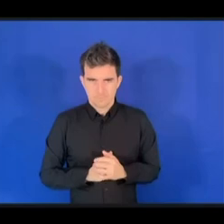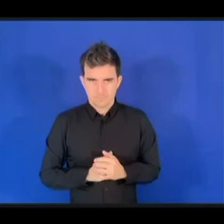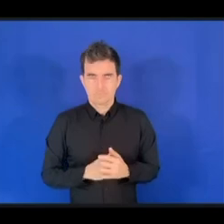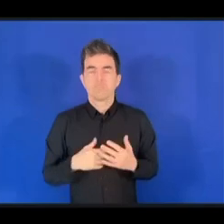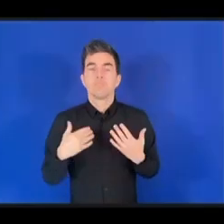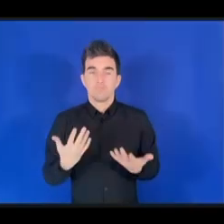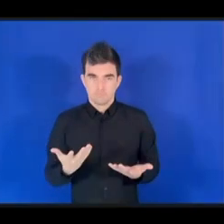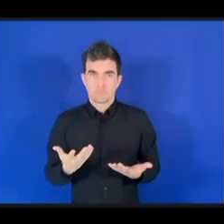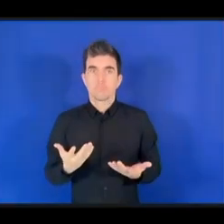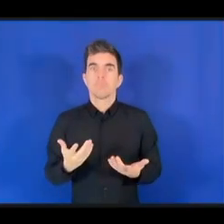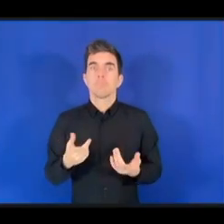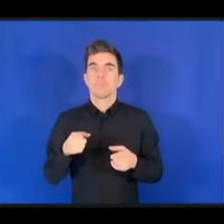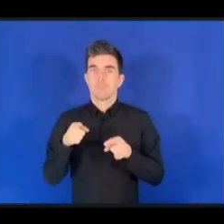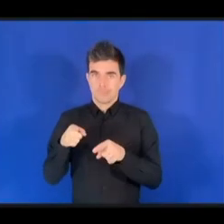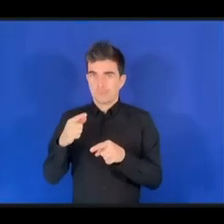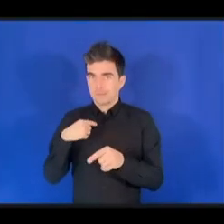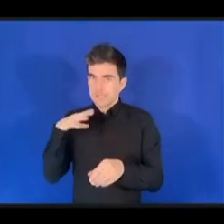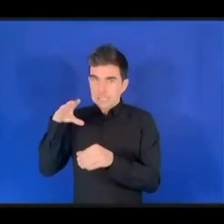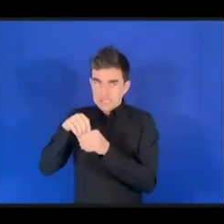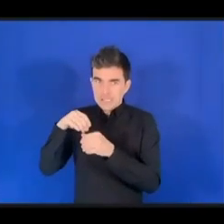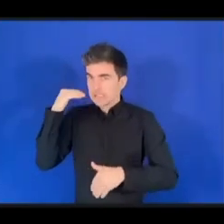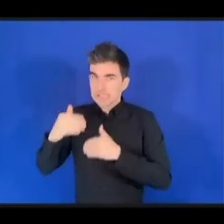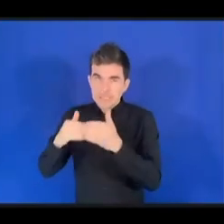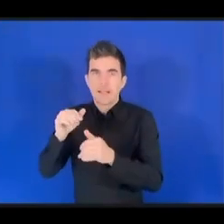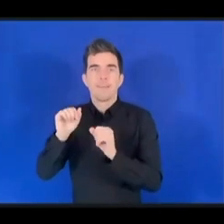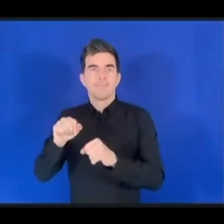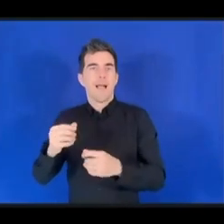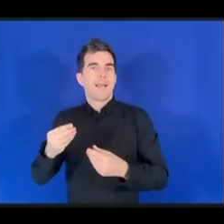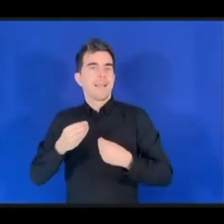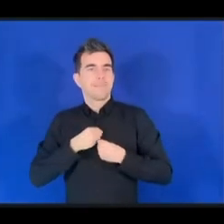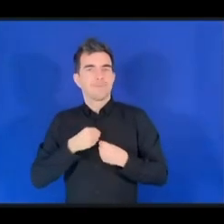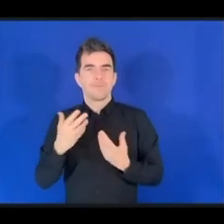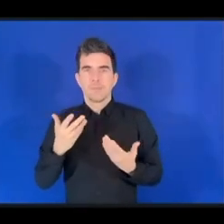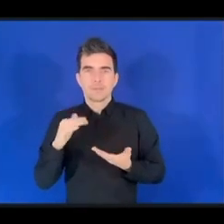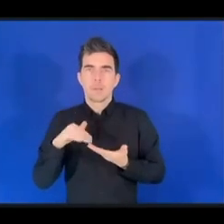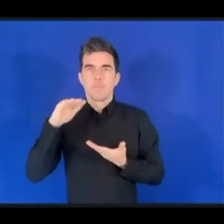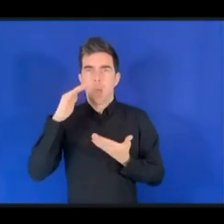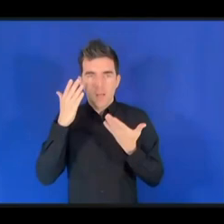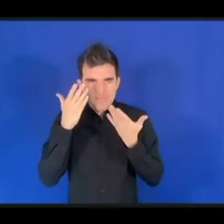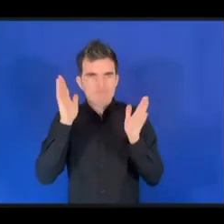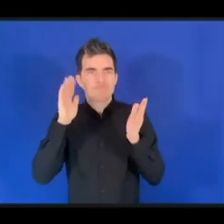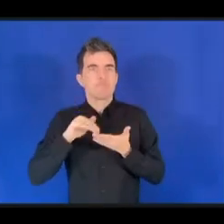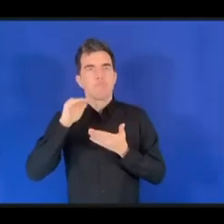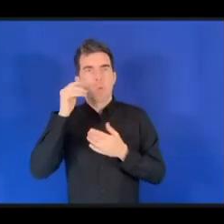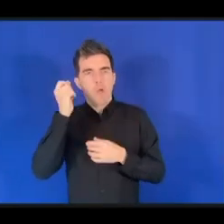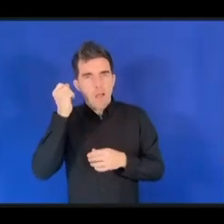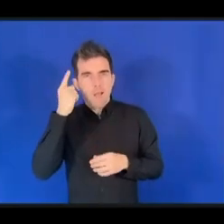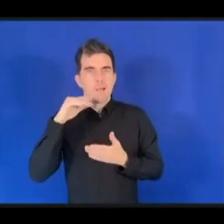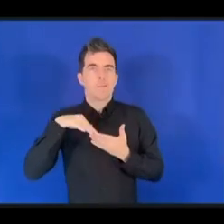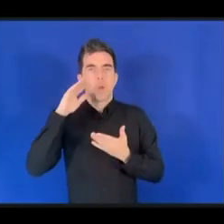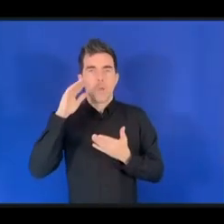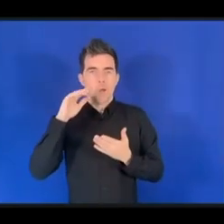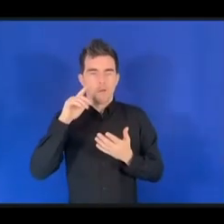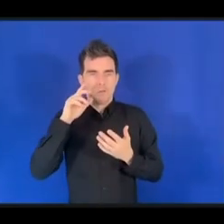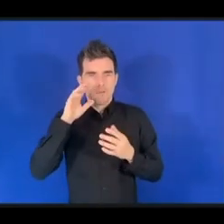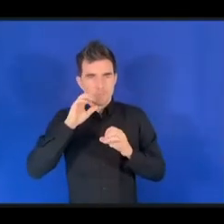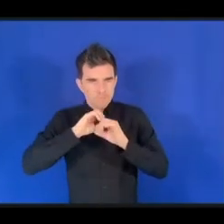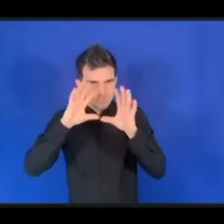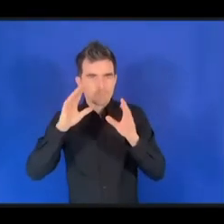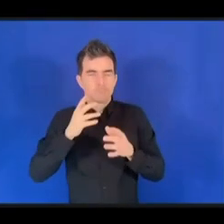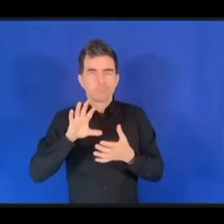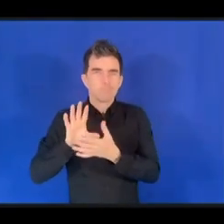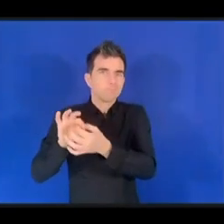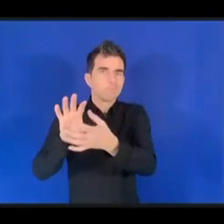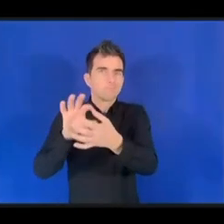え感謝を感謝を申し上げますいろんな皆様の意見を聞くことで私自身の視点も広がりましたしまた多くの方々との